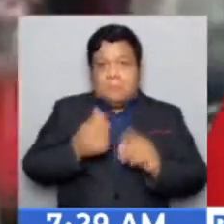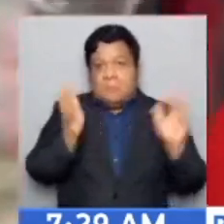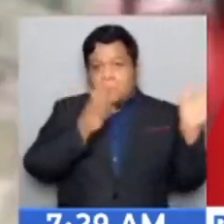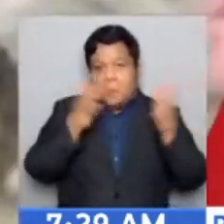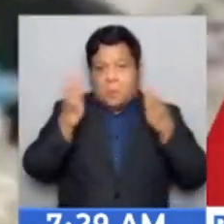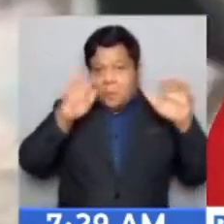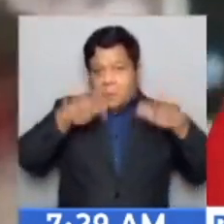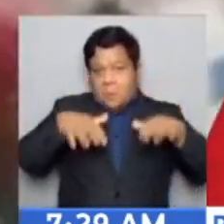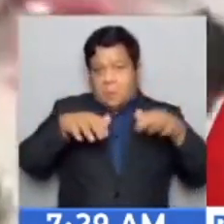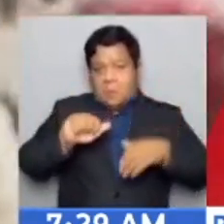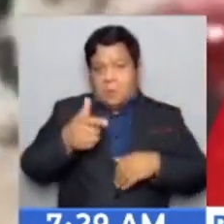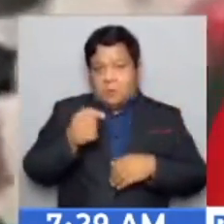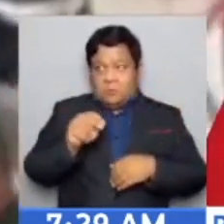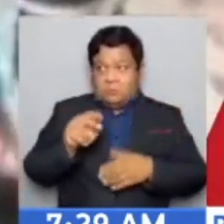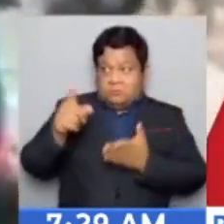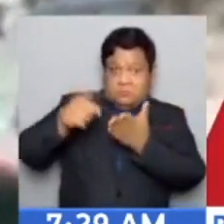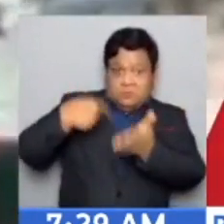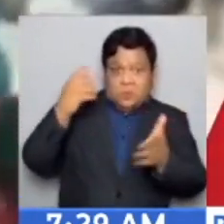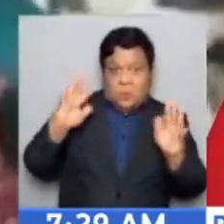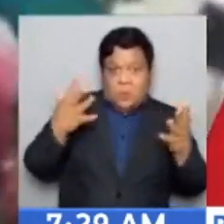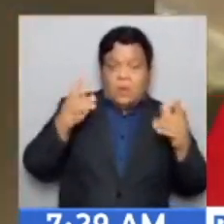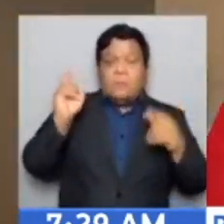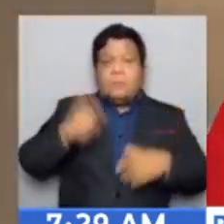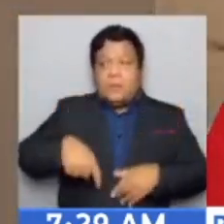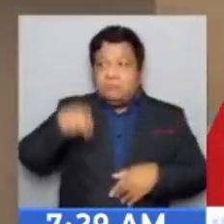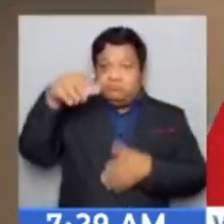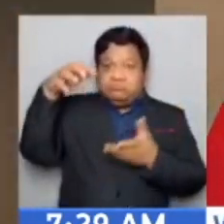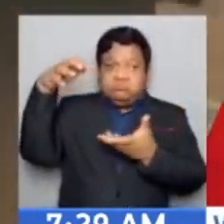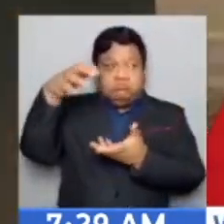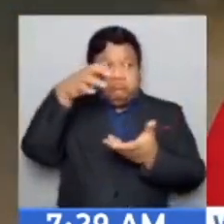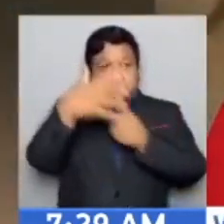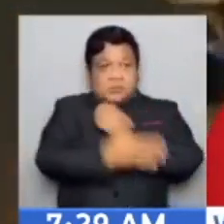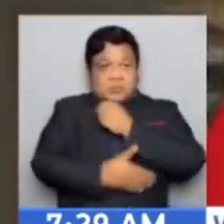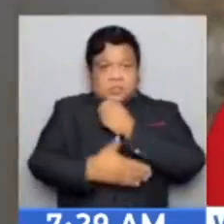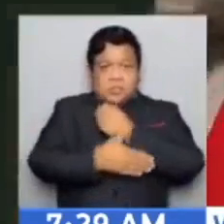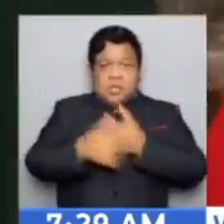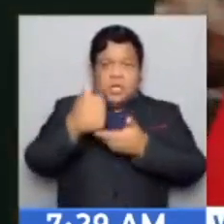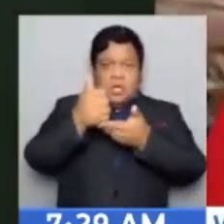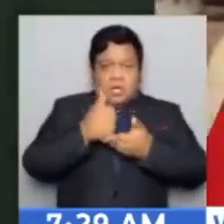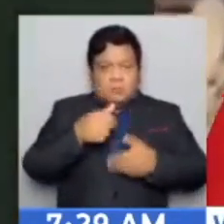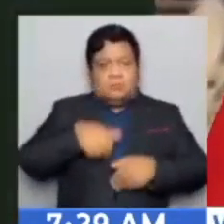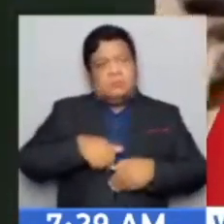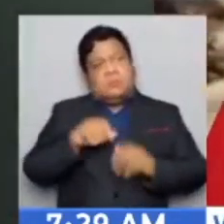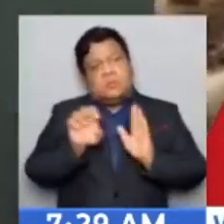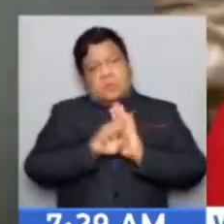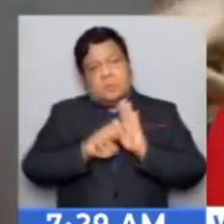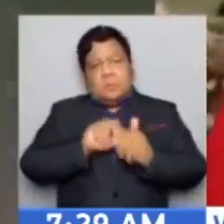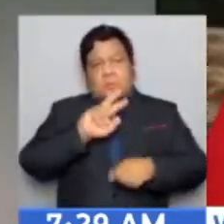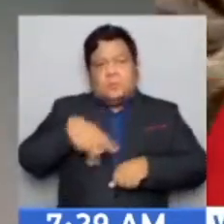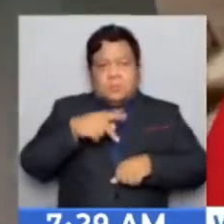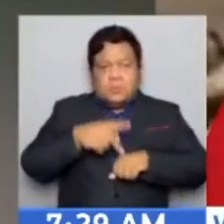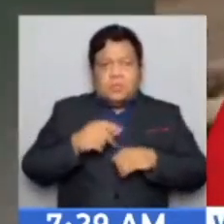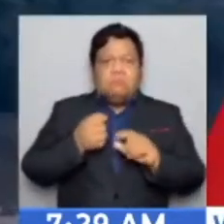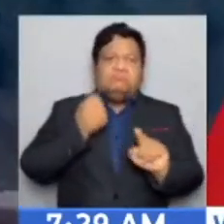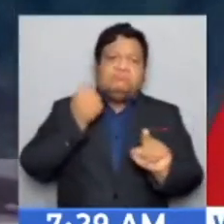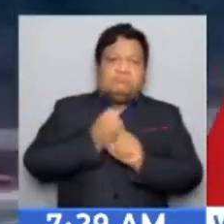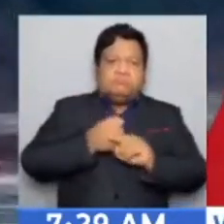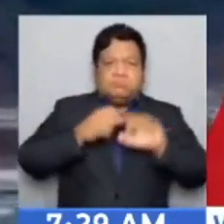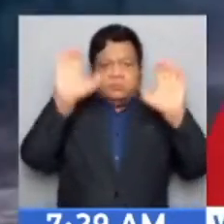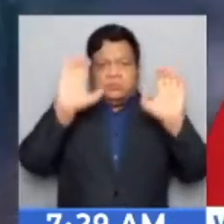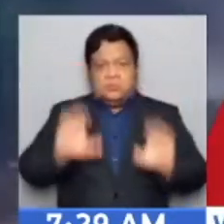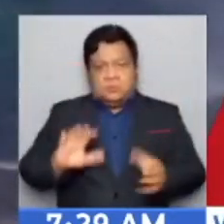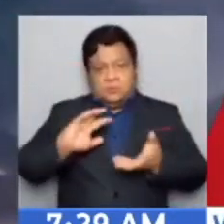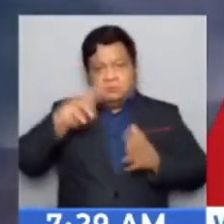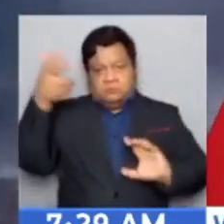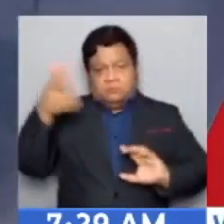dapat gumawa ng hakbang ang mga mayayamang bansa para hindi lungi ang mga bansang gaya ng Pilipinas pagdating sa epekto ng climate change.